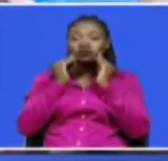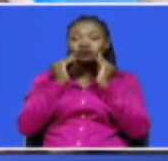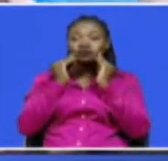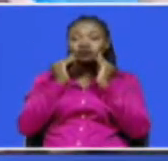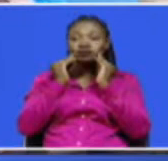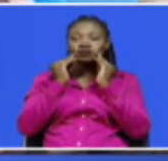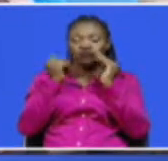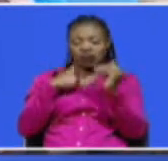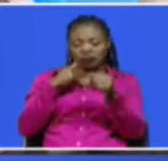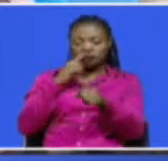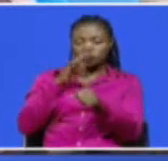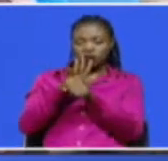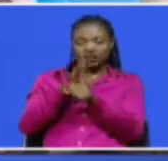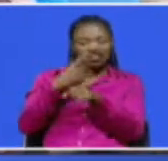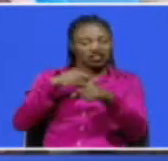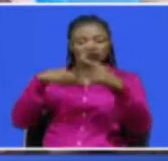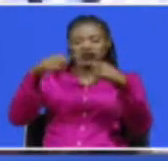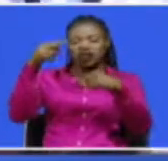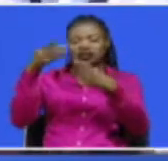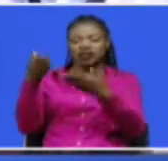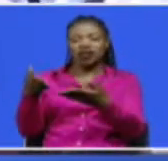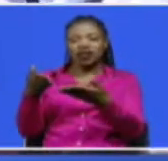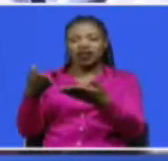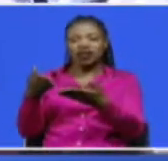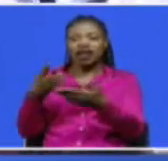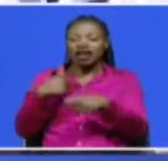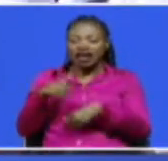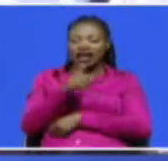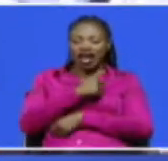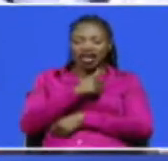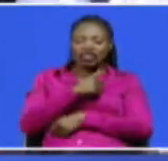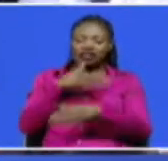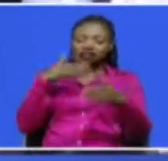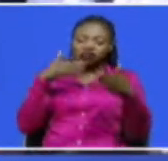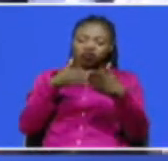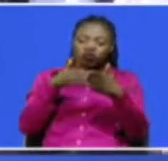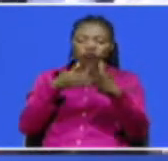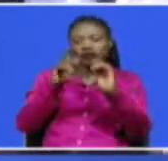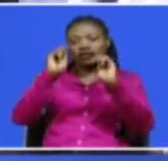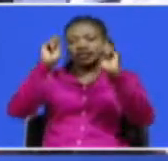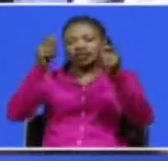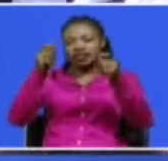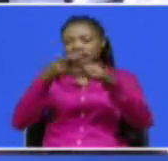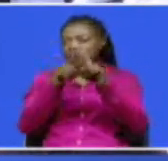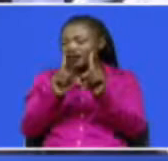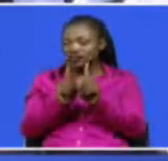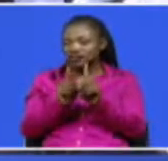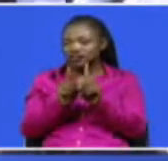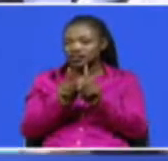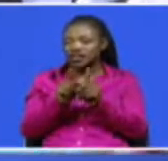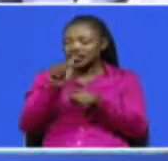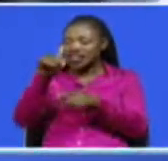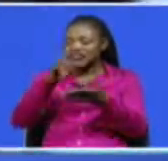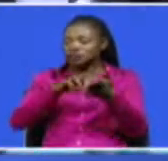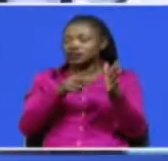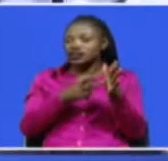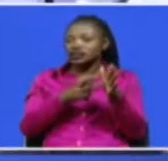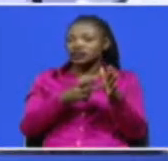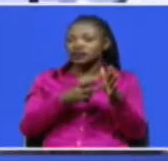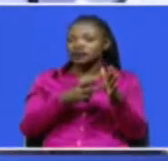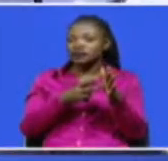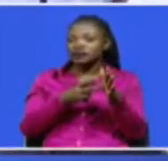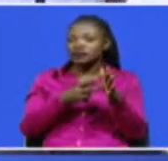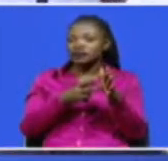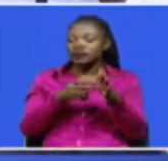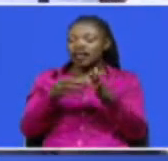Na I can promise you tutashinda huko. We have suspended, as we have said, but that does not mean